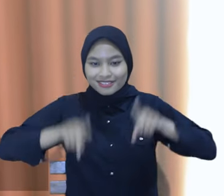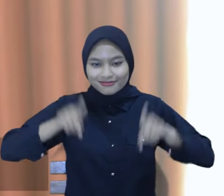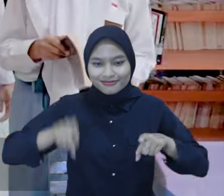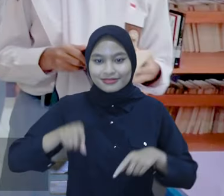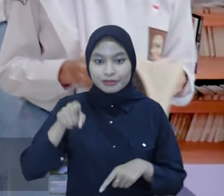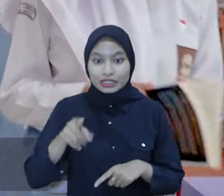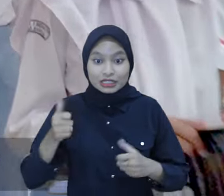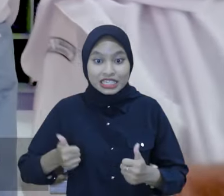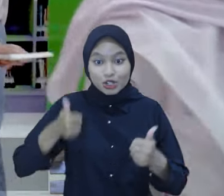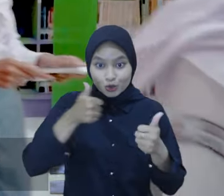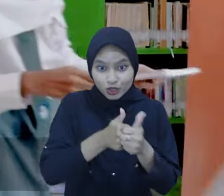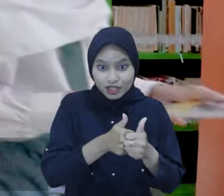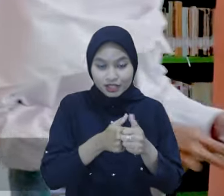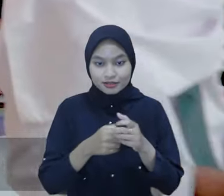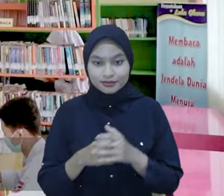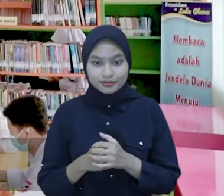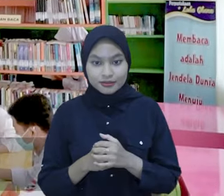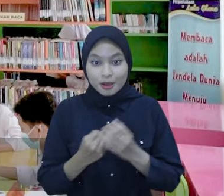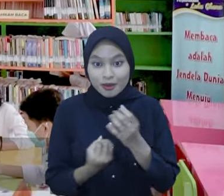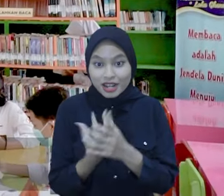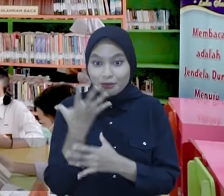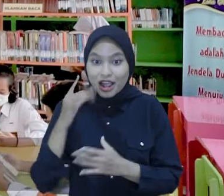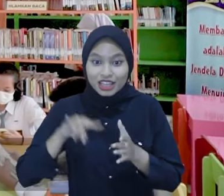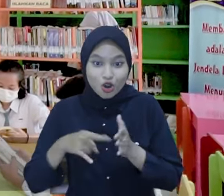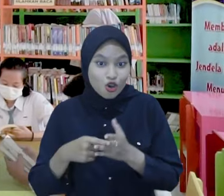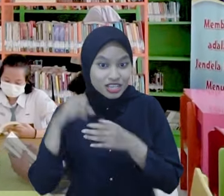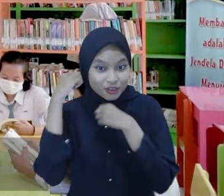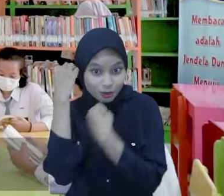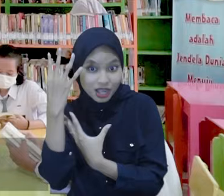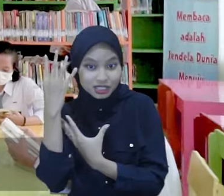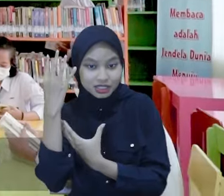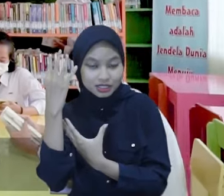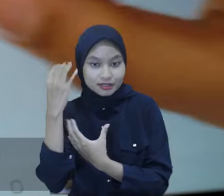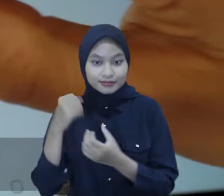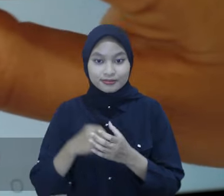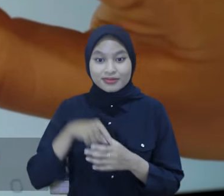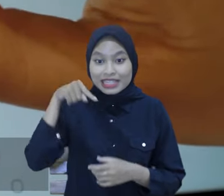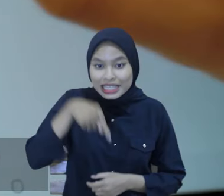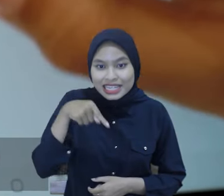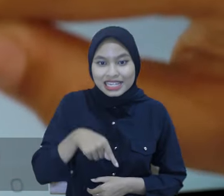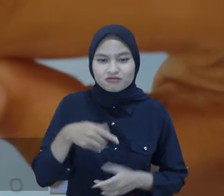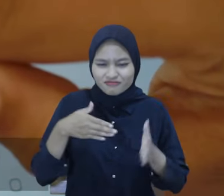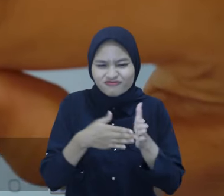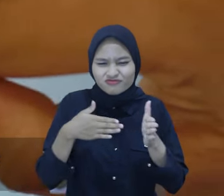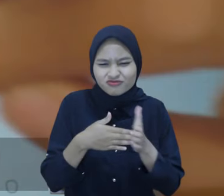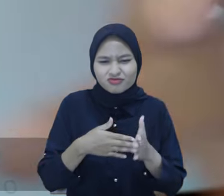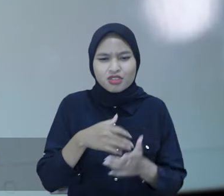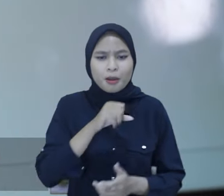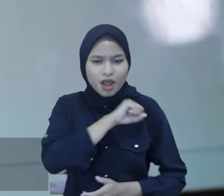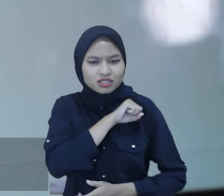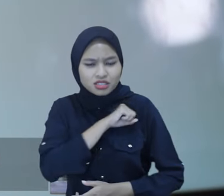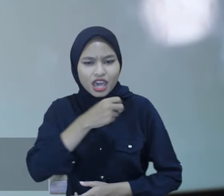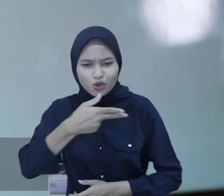dinamis mengikuti perkembangan teknologi informasi menjadi salah satu tantangan bagi